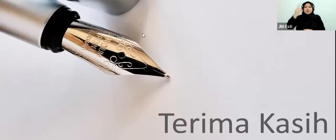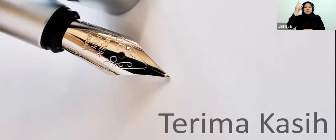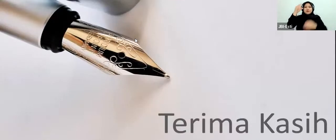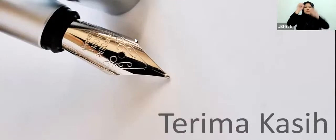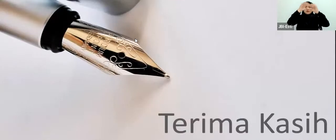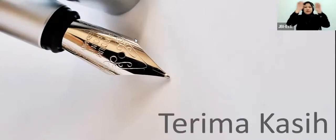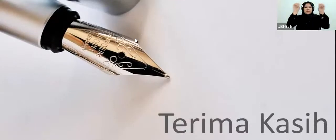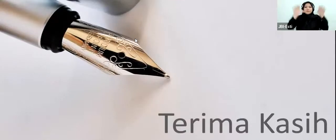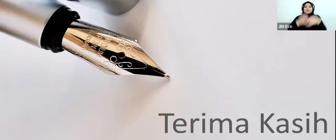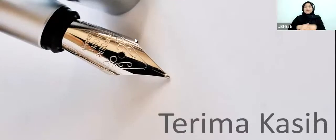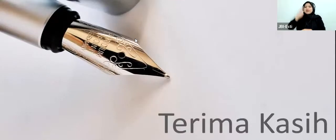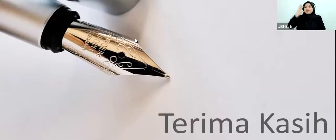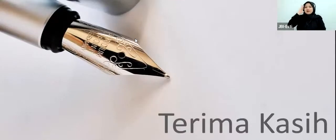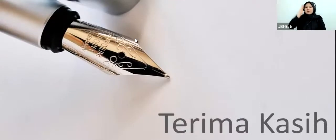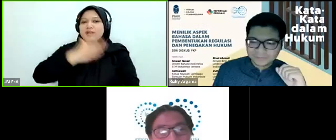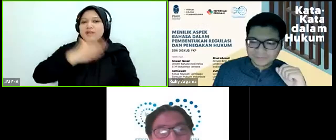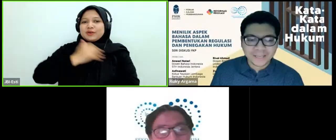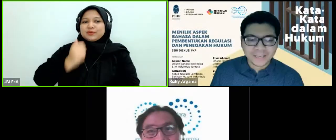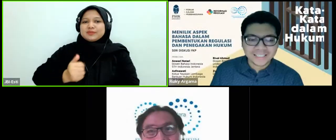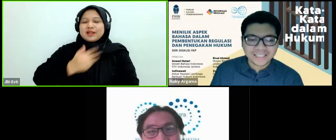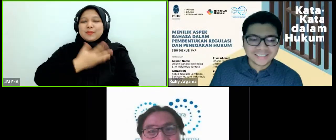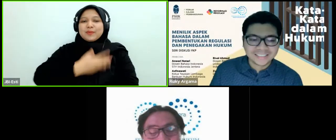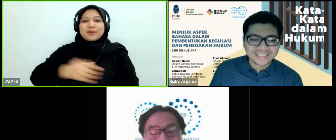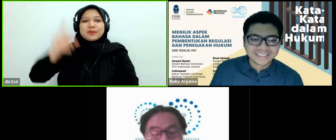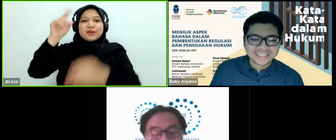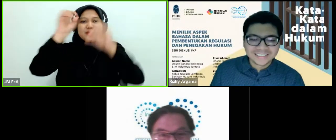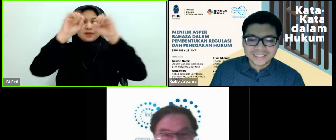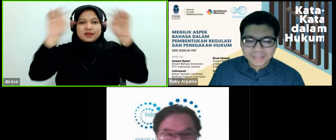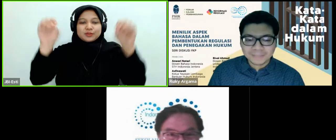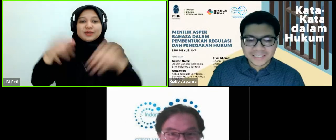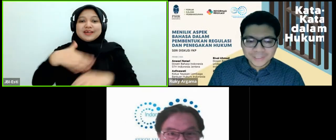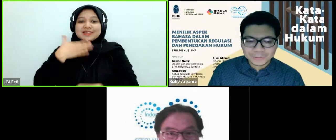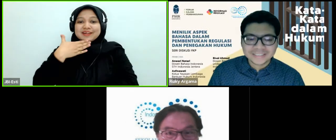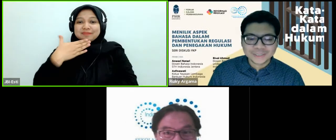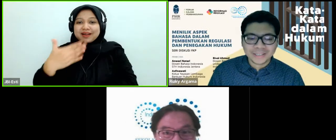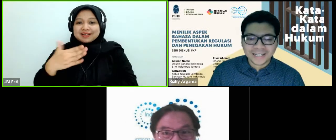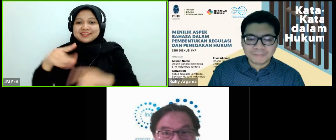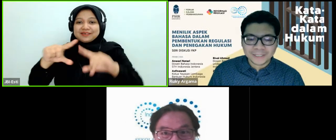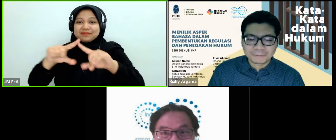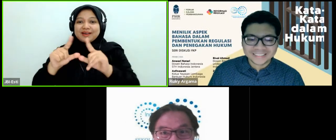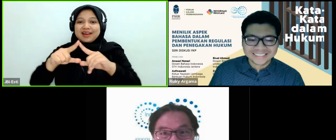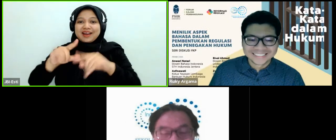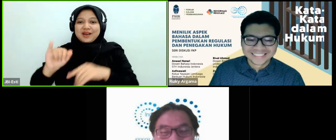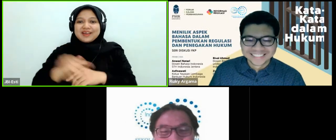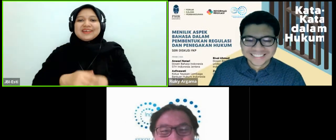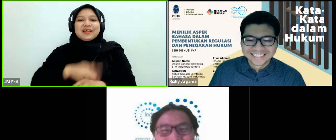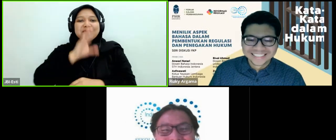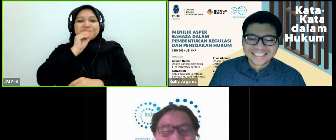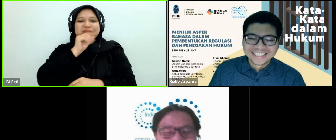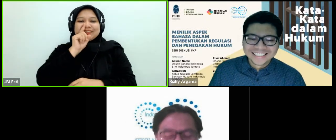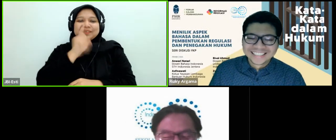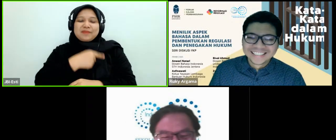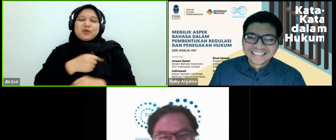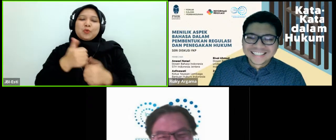Waalaikumsalam wabarakatuh Terima kasih masawe kecepatan bicaranya sudah sesuai harapan loh